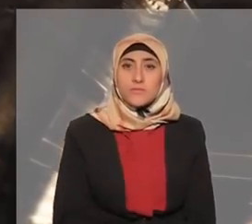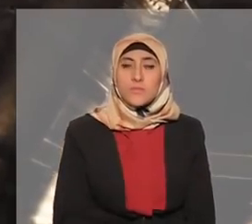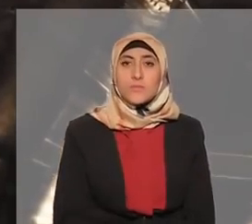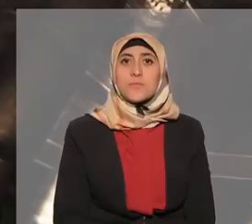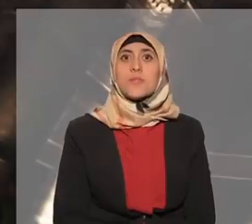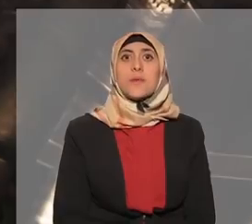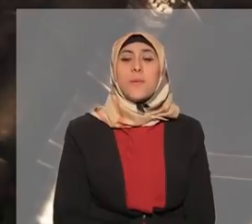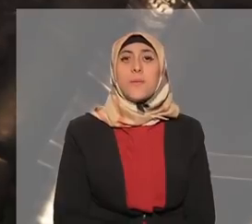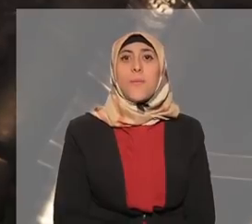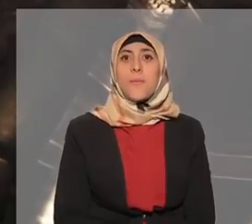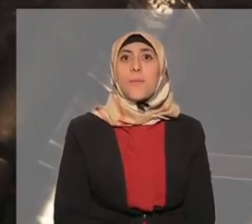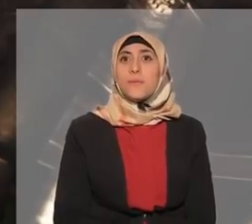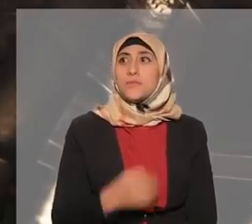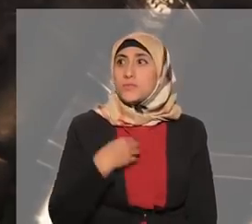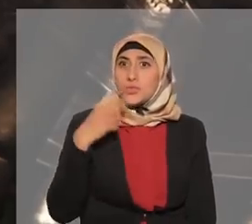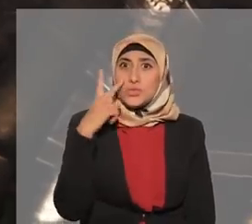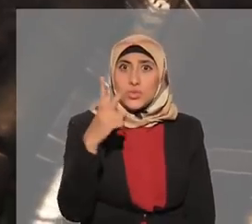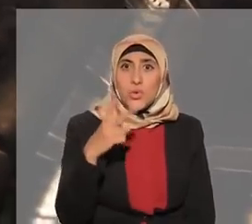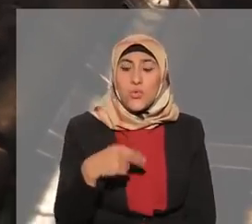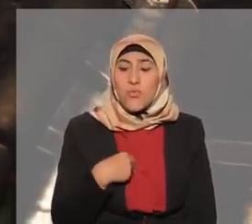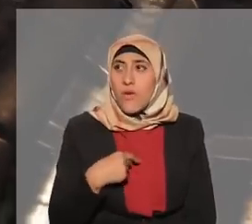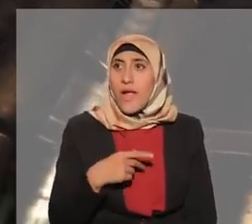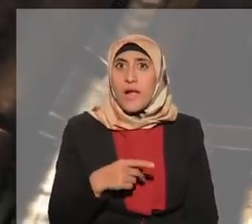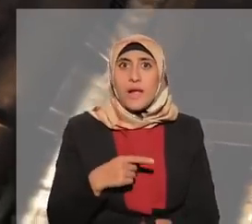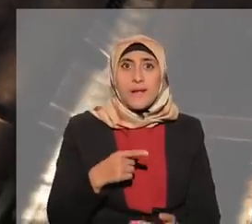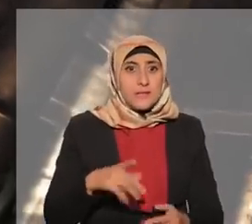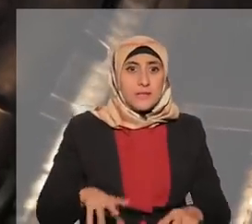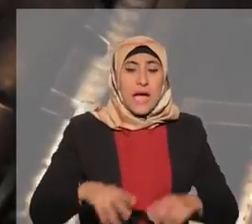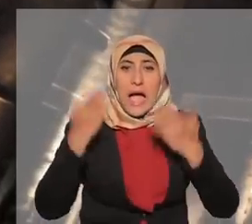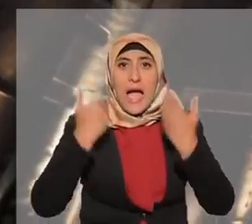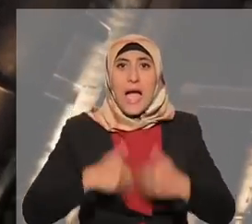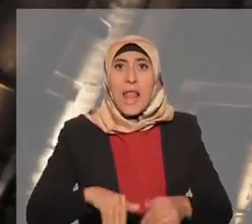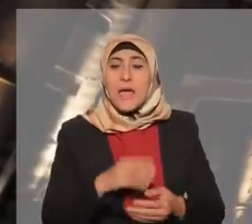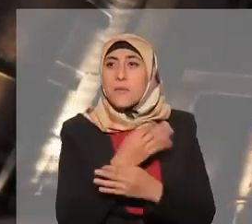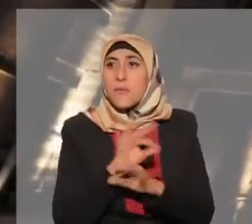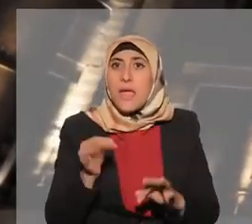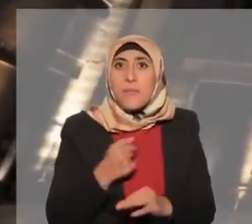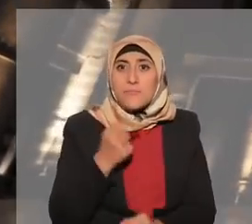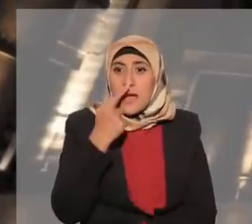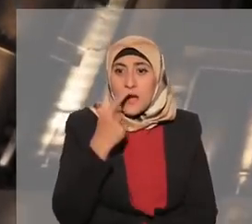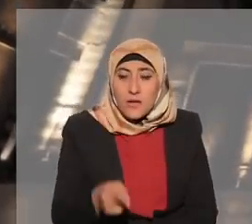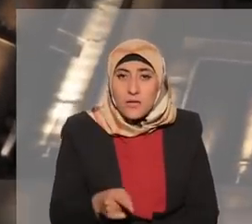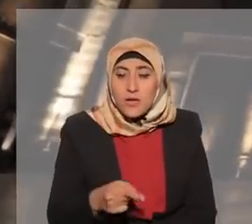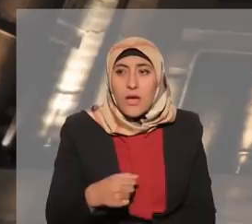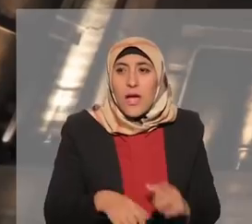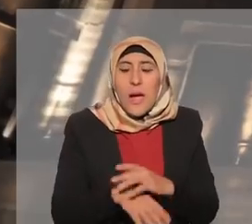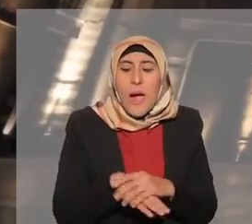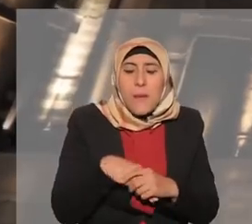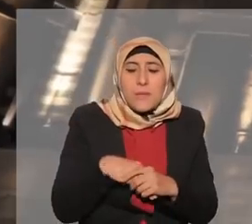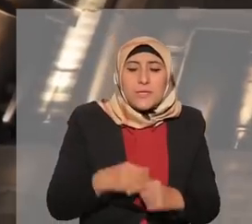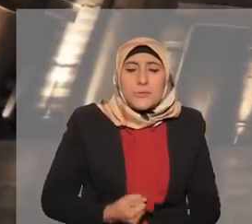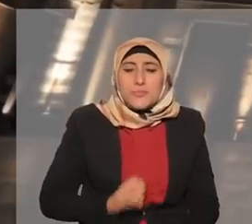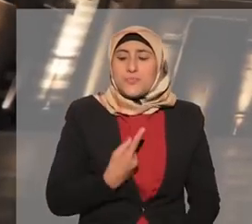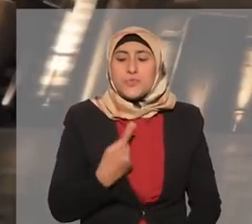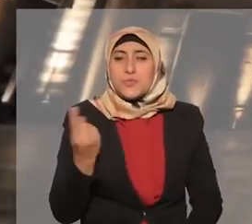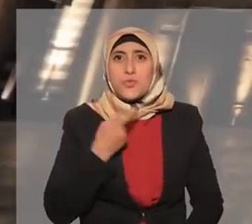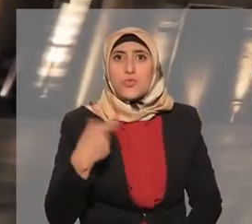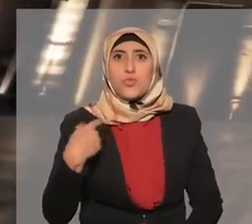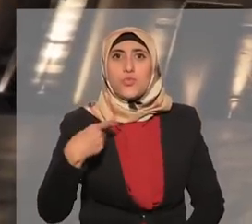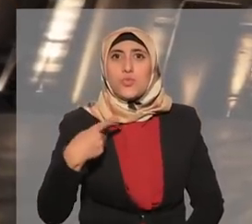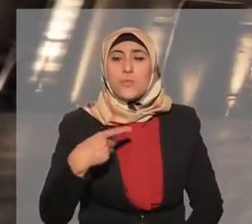بلغ مقام الرضا بها، أو حالة من التوكل تغلب على قلبه فيتصرف بتصرف مبني على حال التوكل